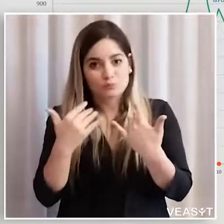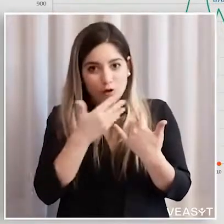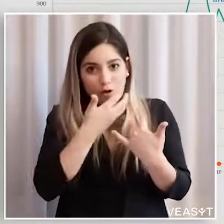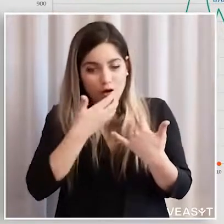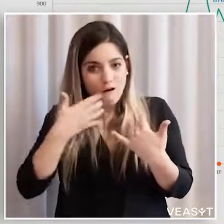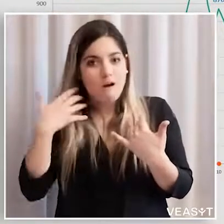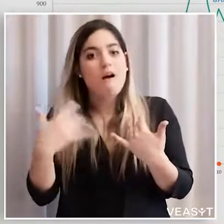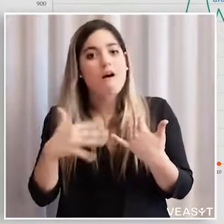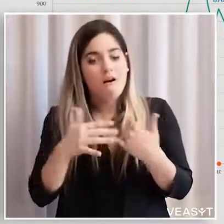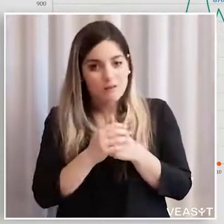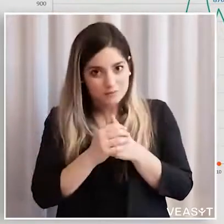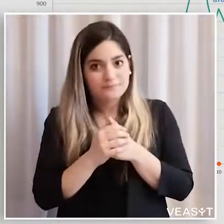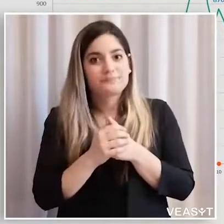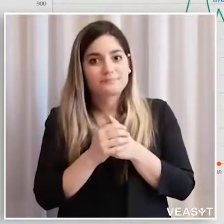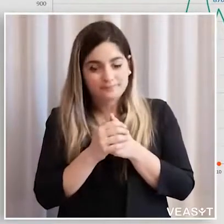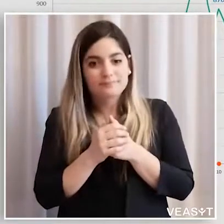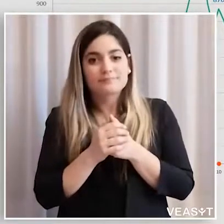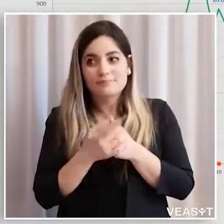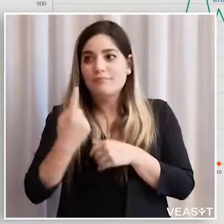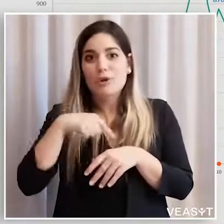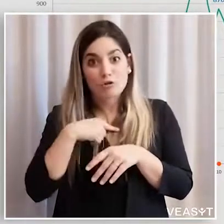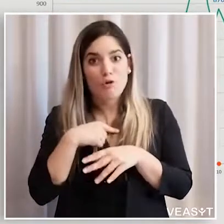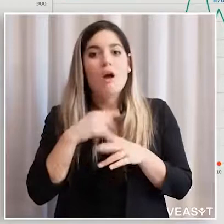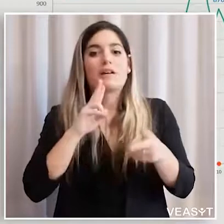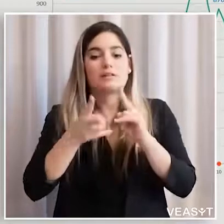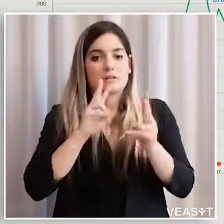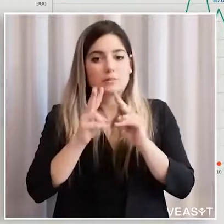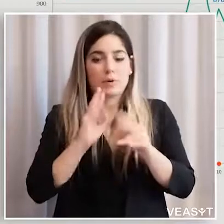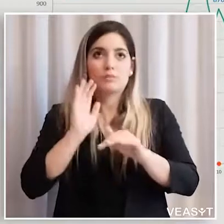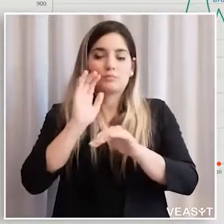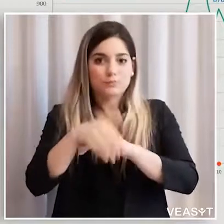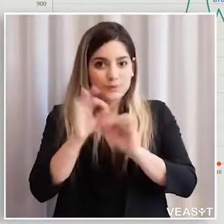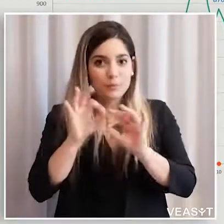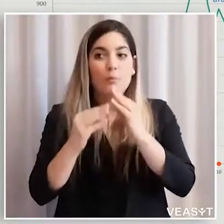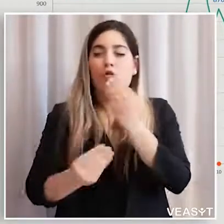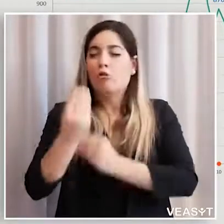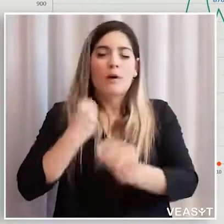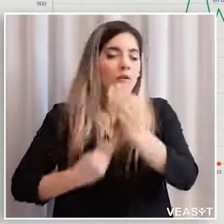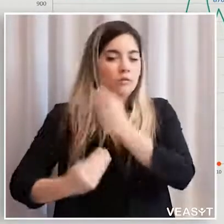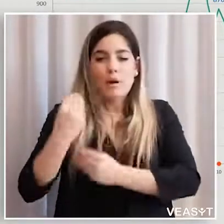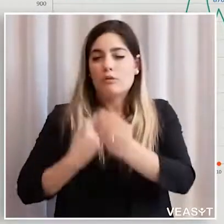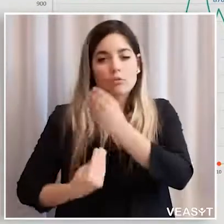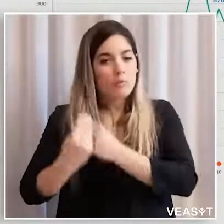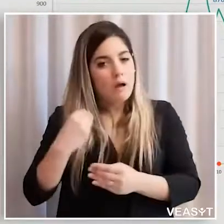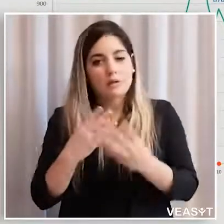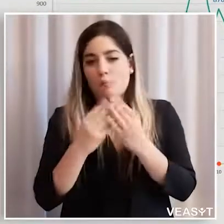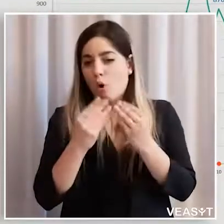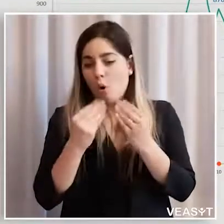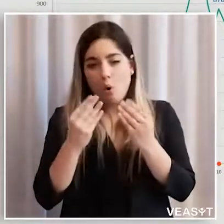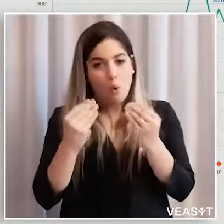servizio dove si ci siamo riusciti a dare le risposte alle tante domande